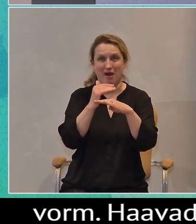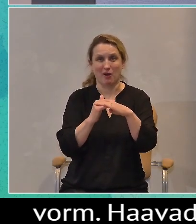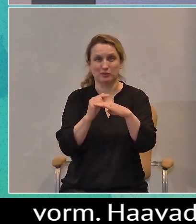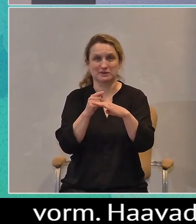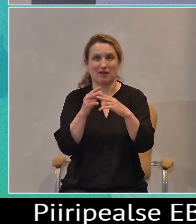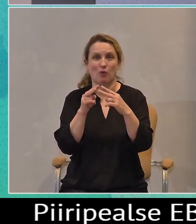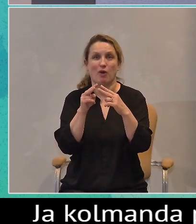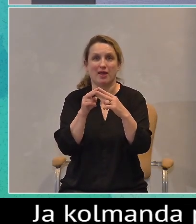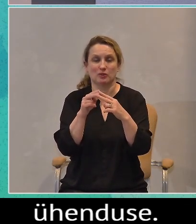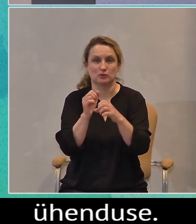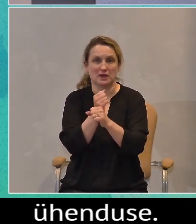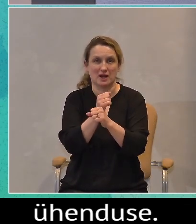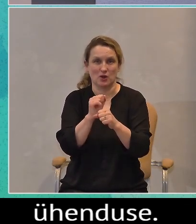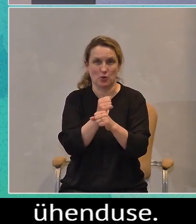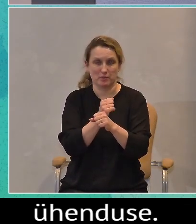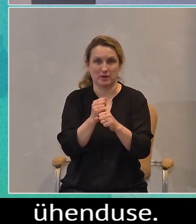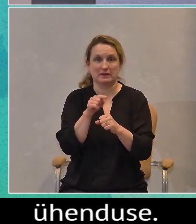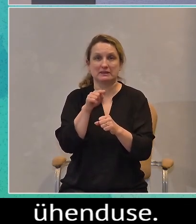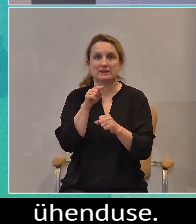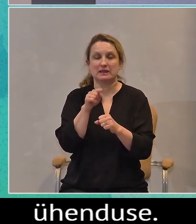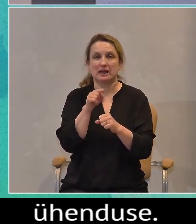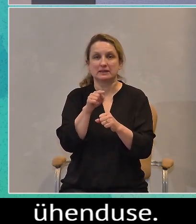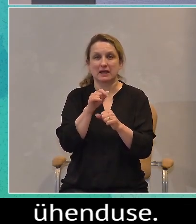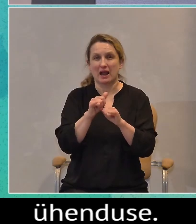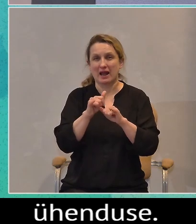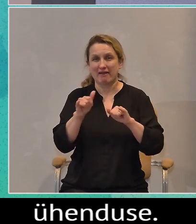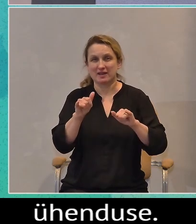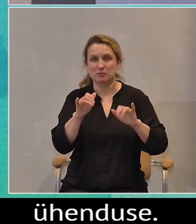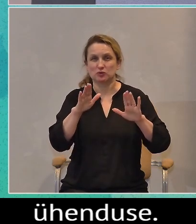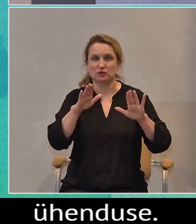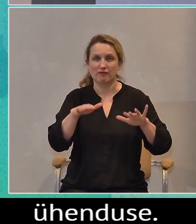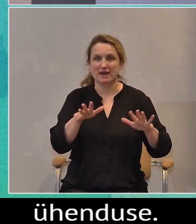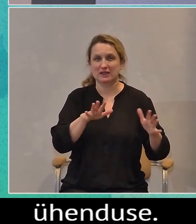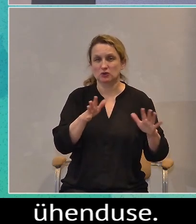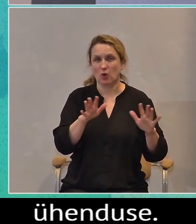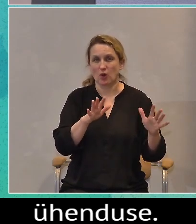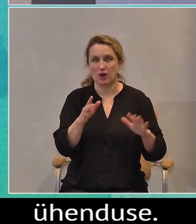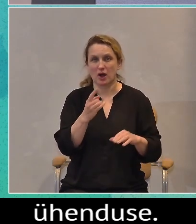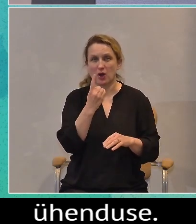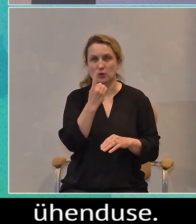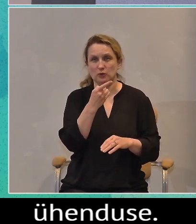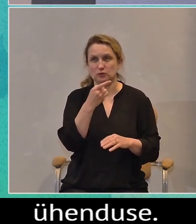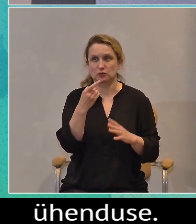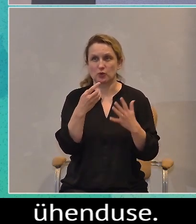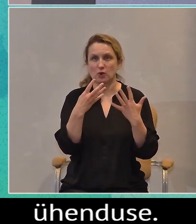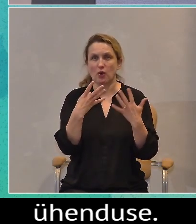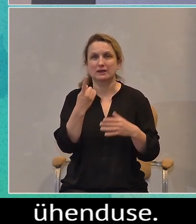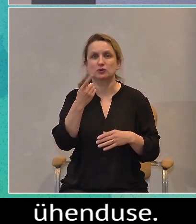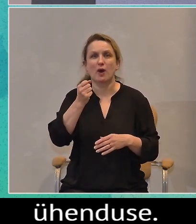Ja see düstroofiline epidermolüüs, et selle levimus võiks olla Orfaneti andmetel 1–9 1